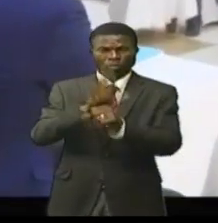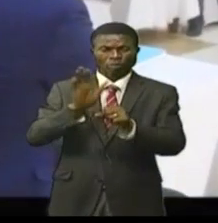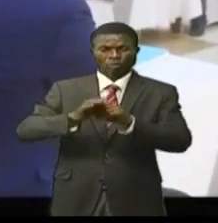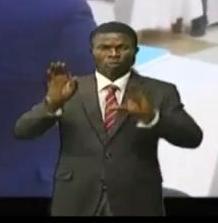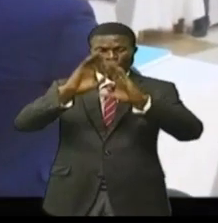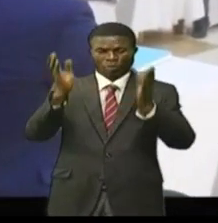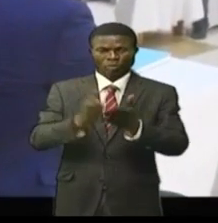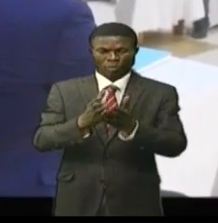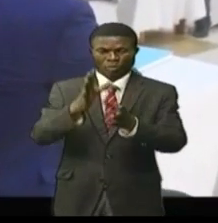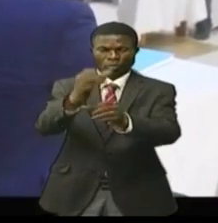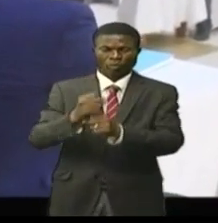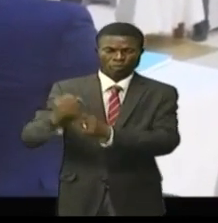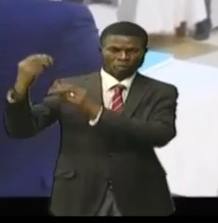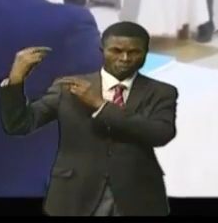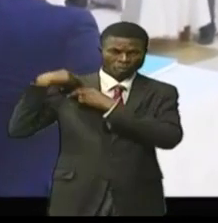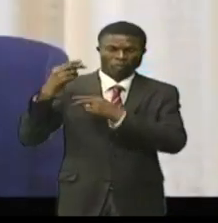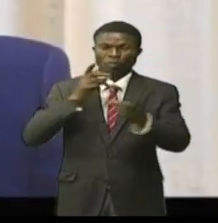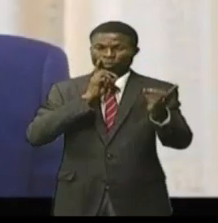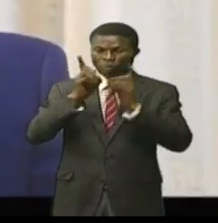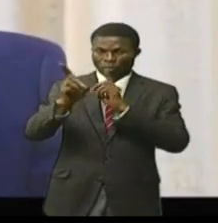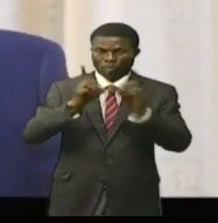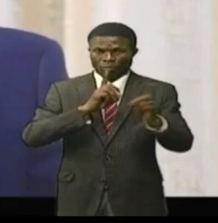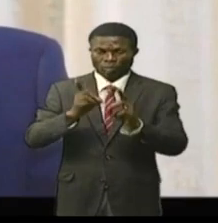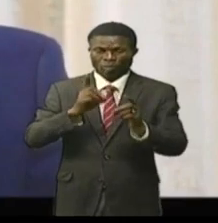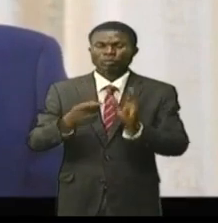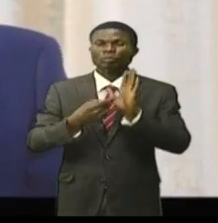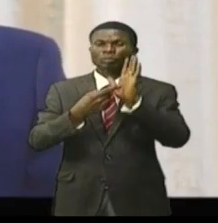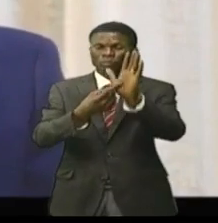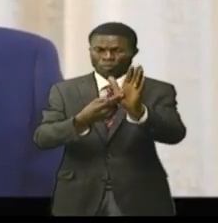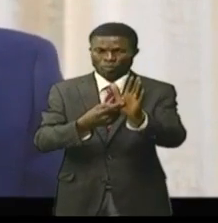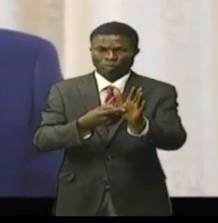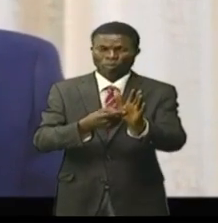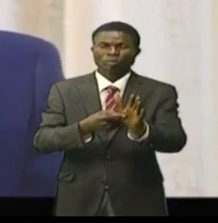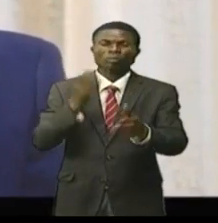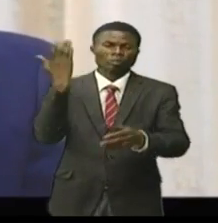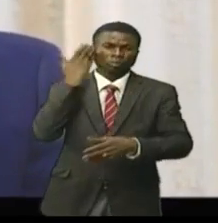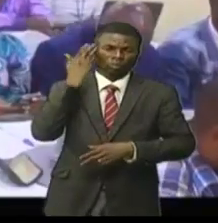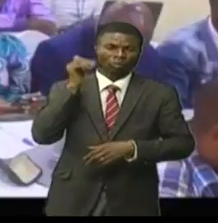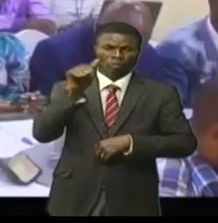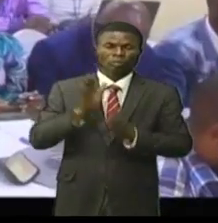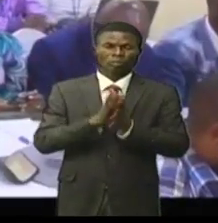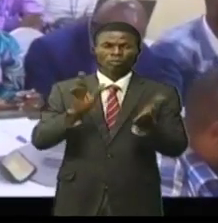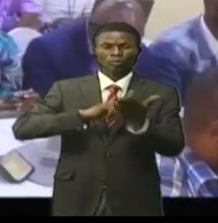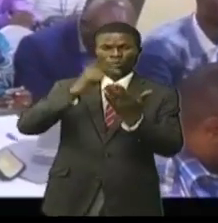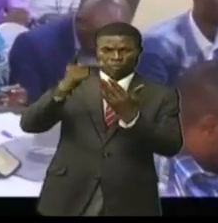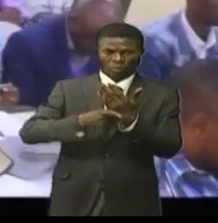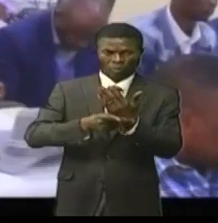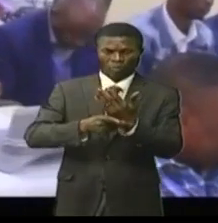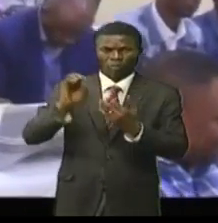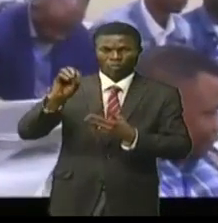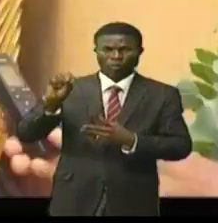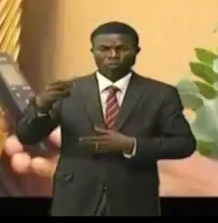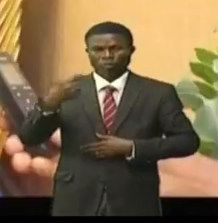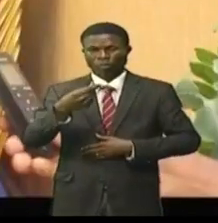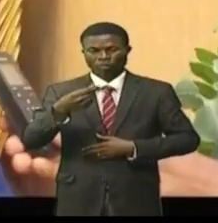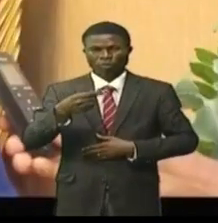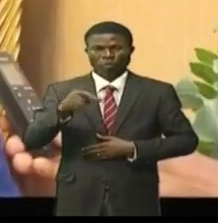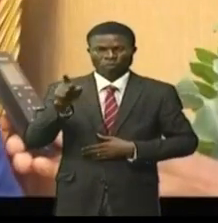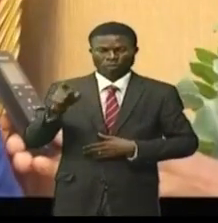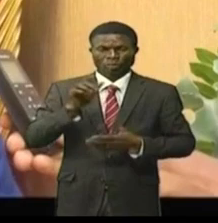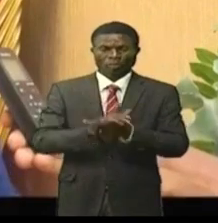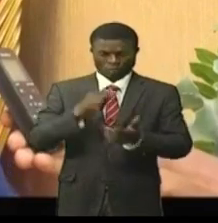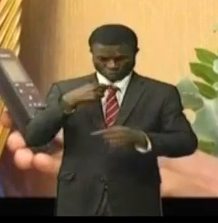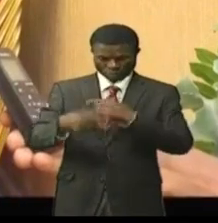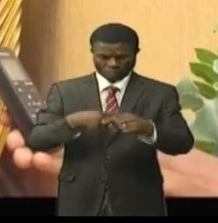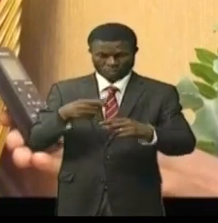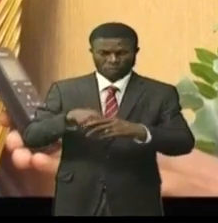puisse s'approprier le processus de médiation, a indiqué Bienfait Mouigiroi, directeur du programme de l'ONG Interpeace. Et nous avons commencé